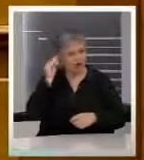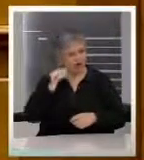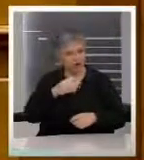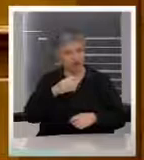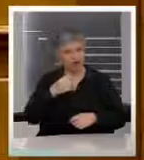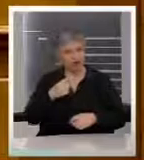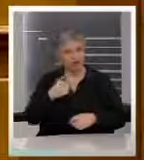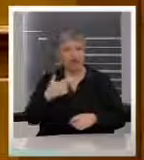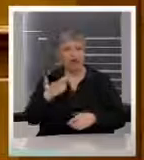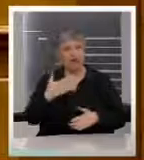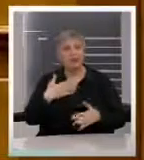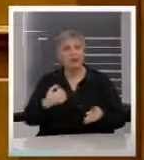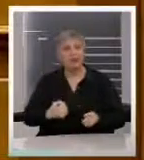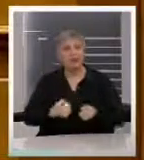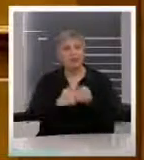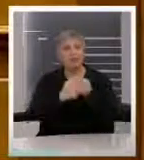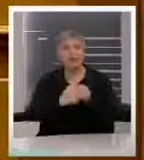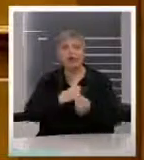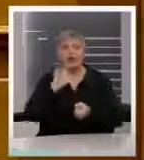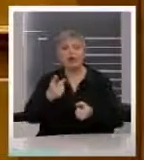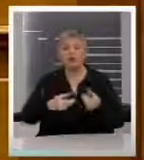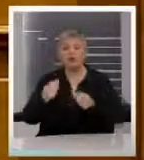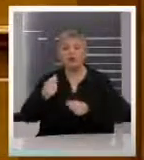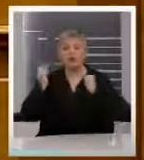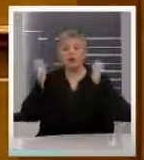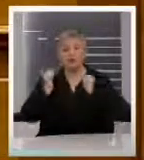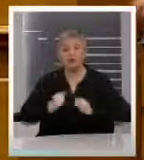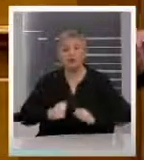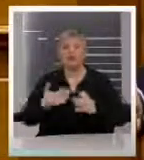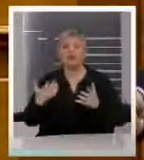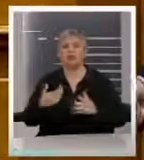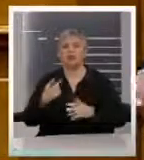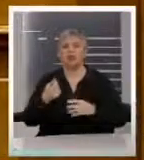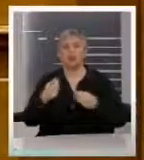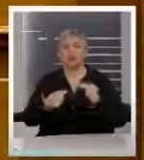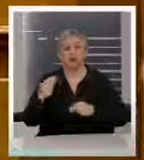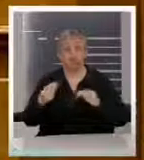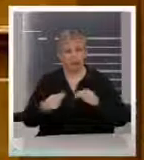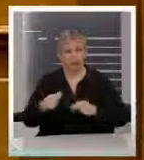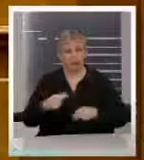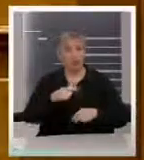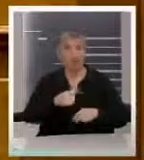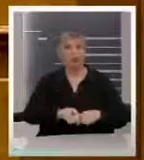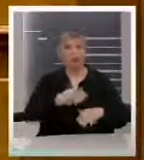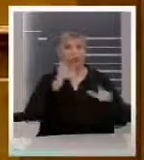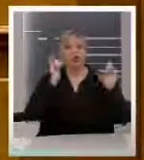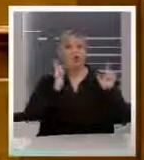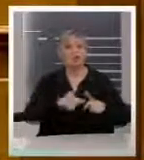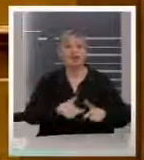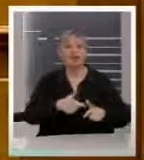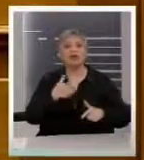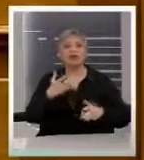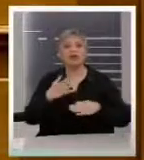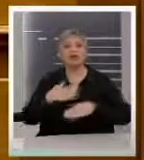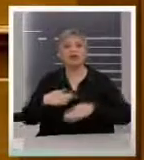εκείνοι που περισσότερο πληγήκαν από την κρίση, ενώ η Νέα Δημοκρατία του σήμερα ζητάει να αποκατασταθούν